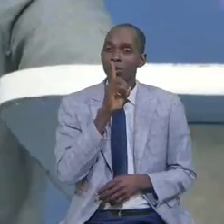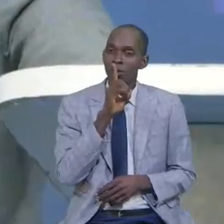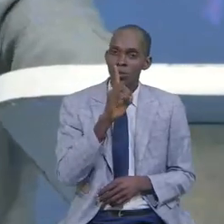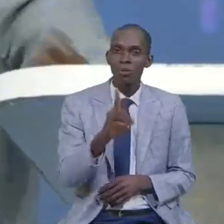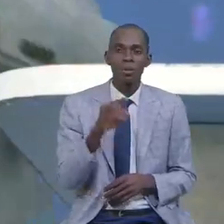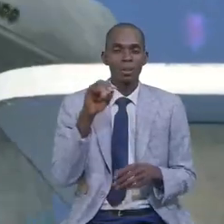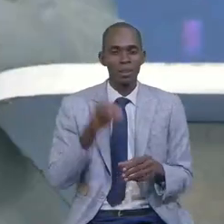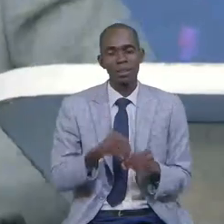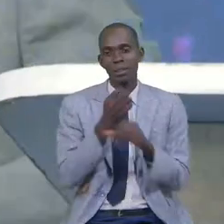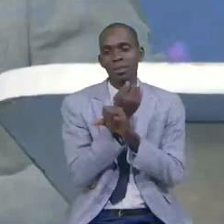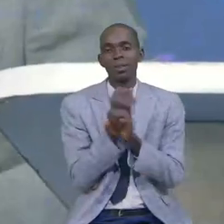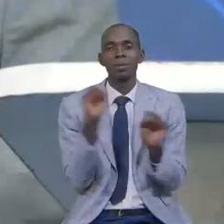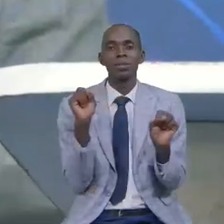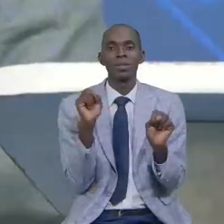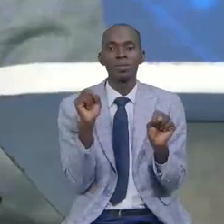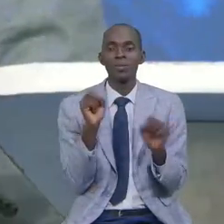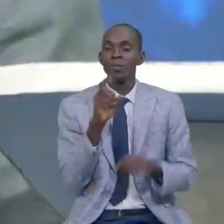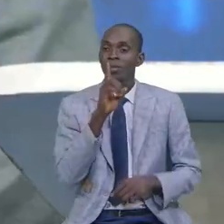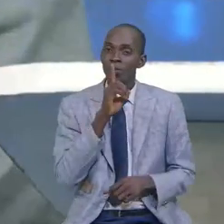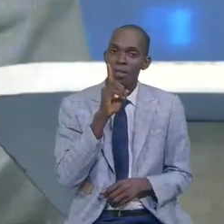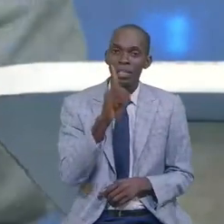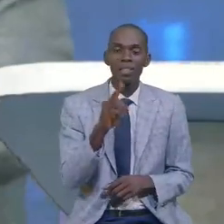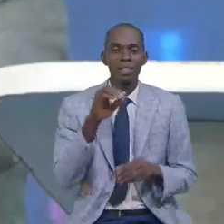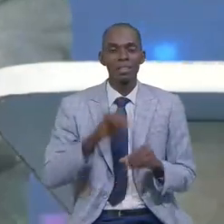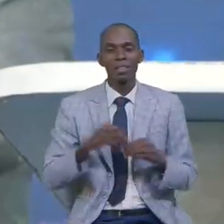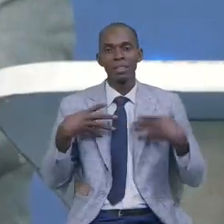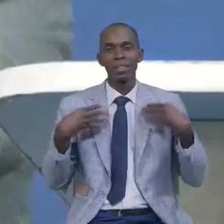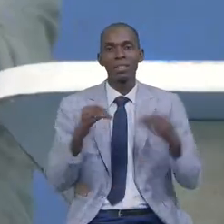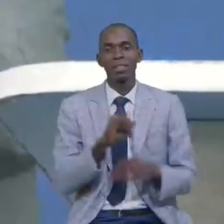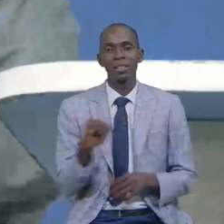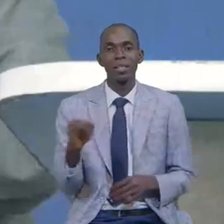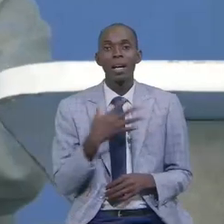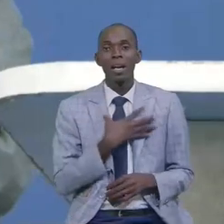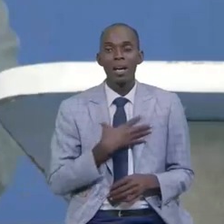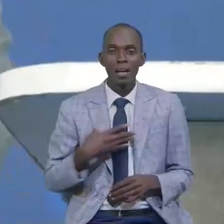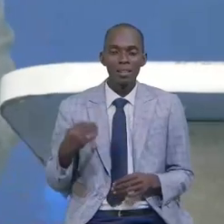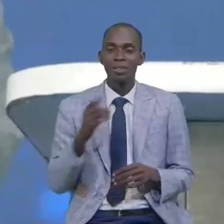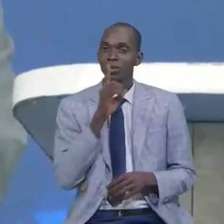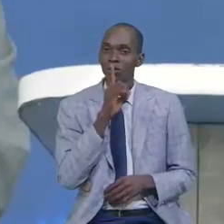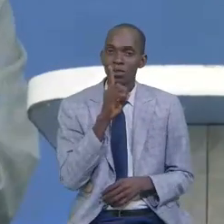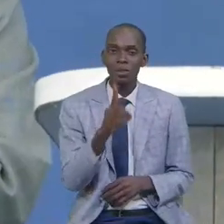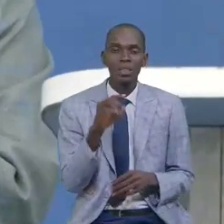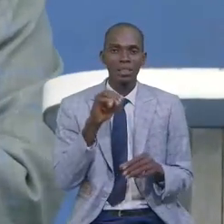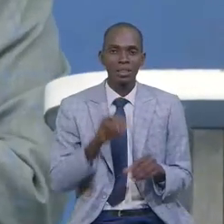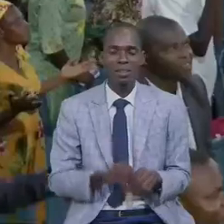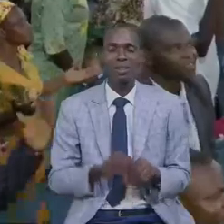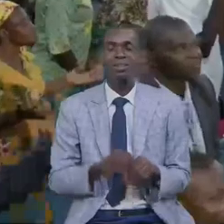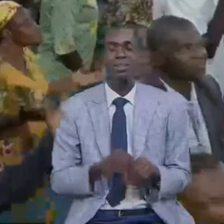Réel pour le salut, réel pour la guérison, réel pour la